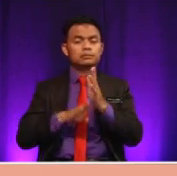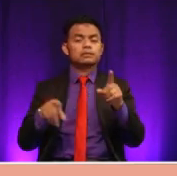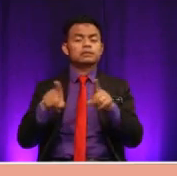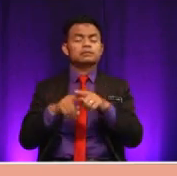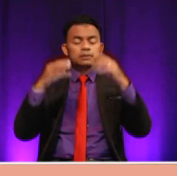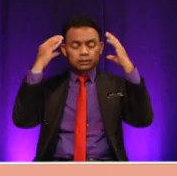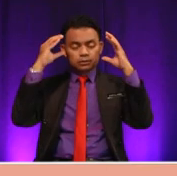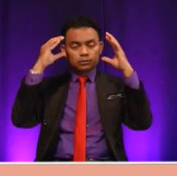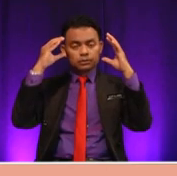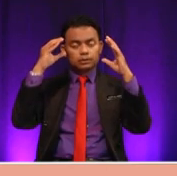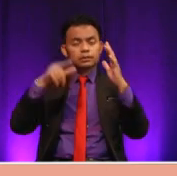presiden